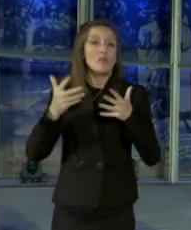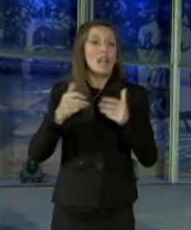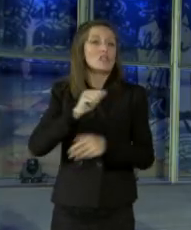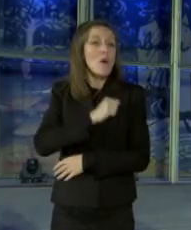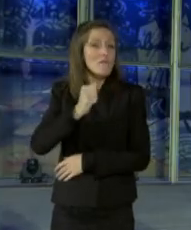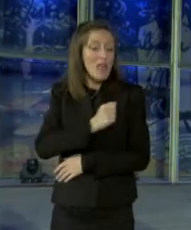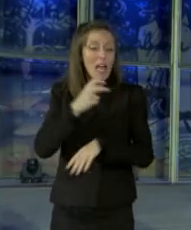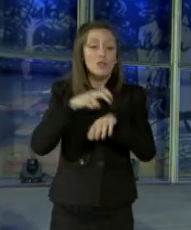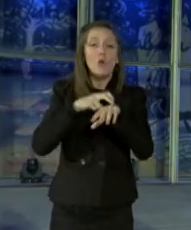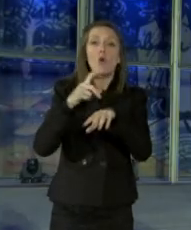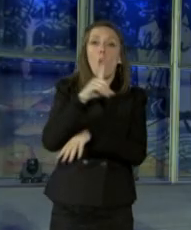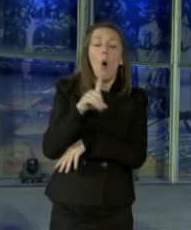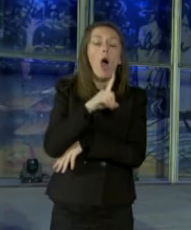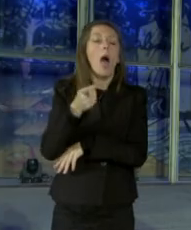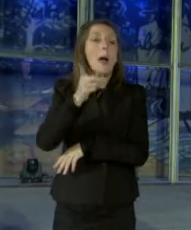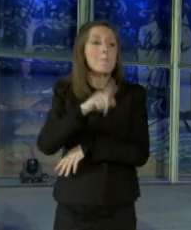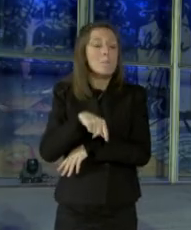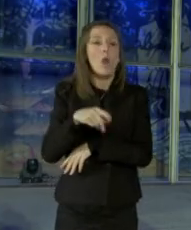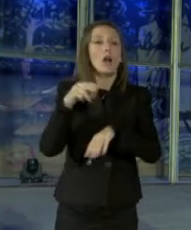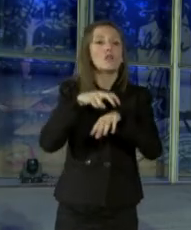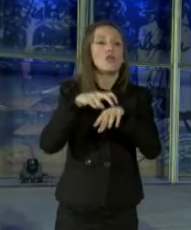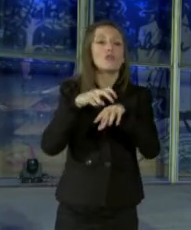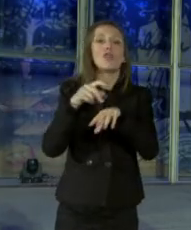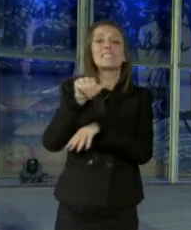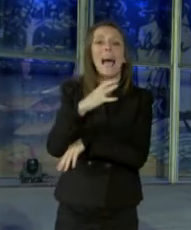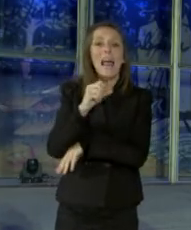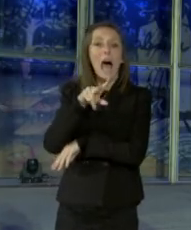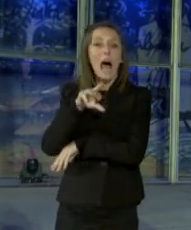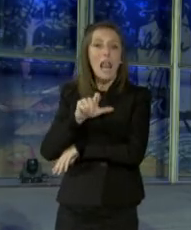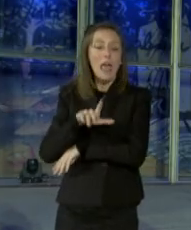e il dottor giovanni scarale